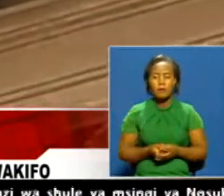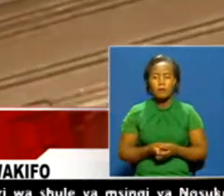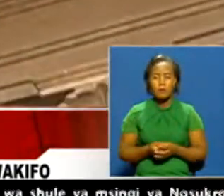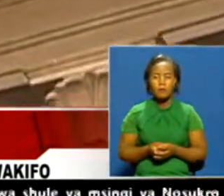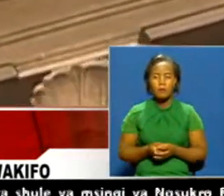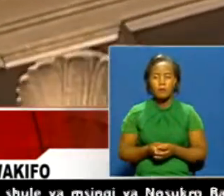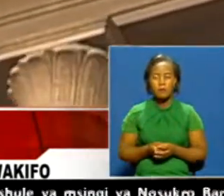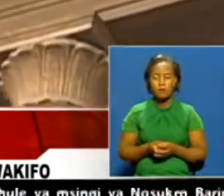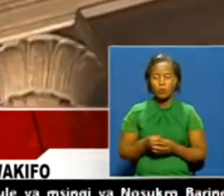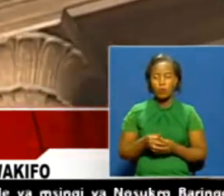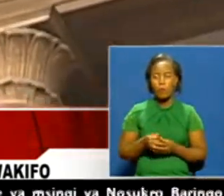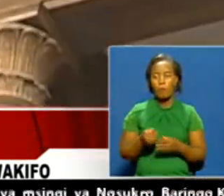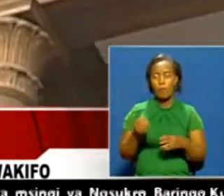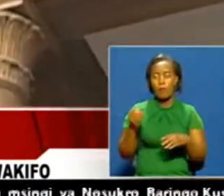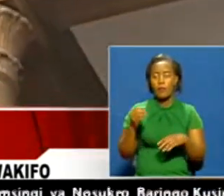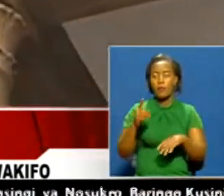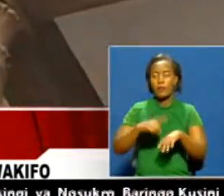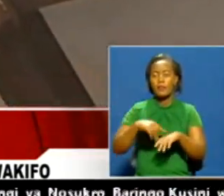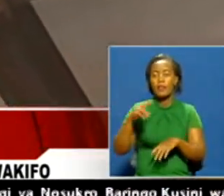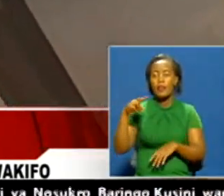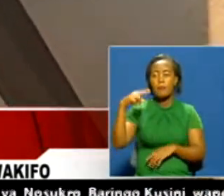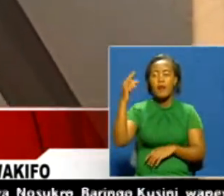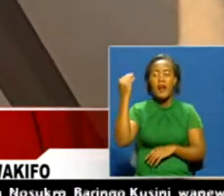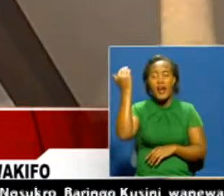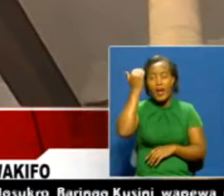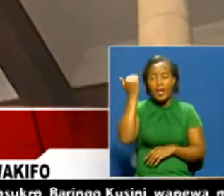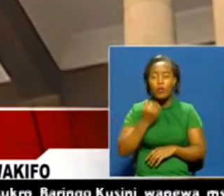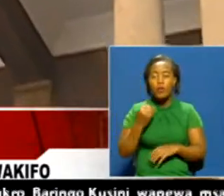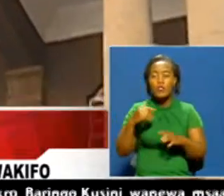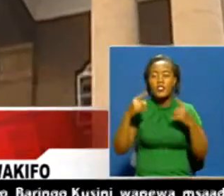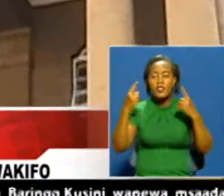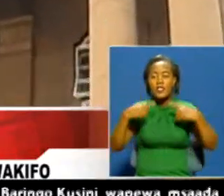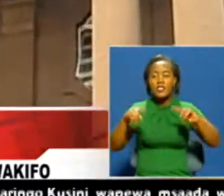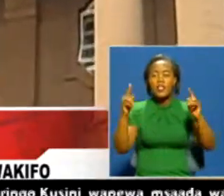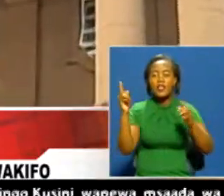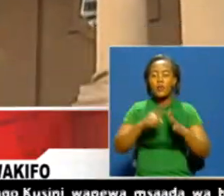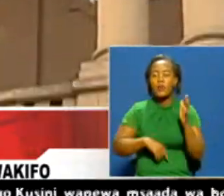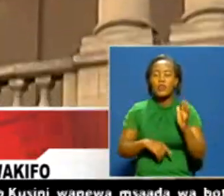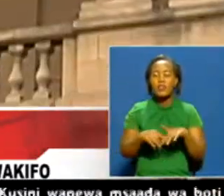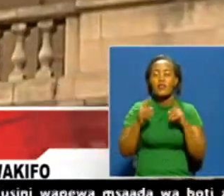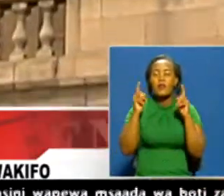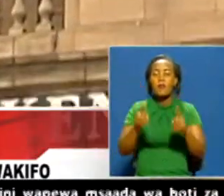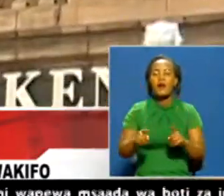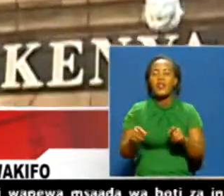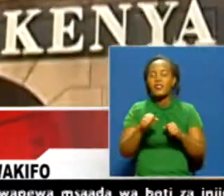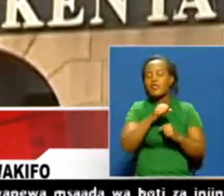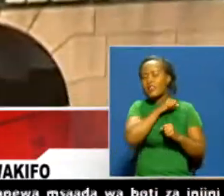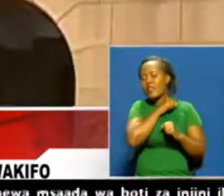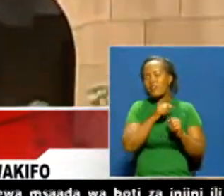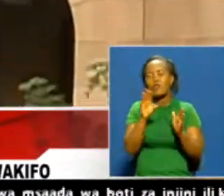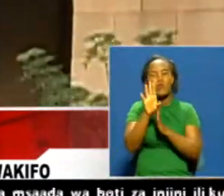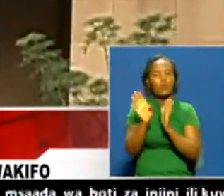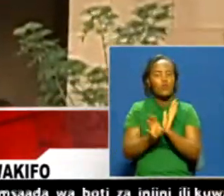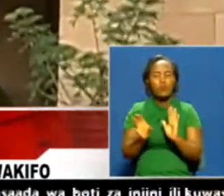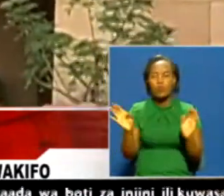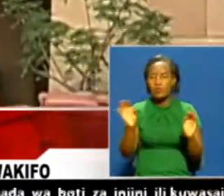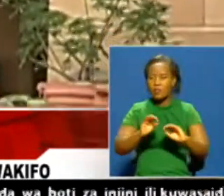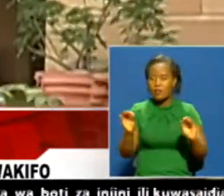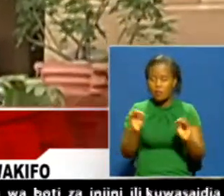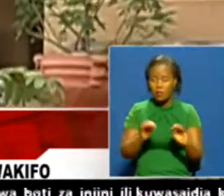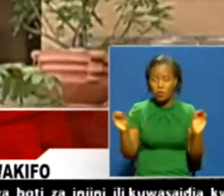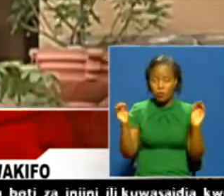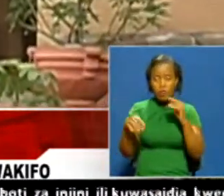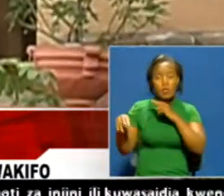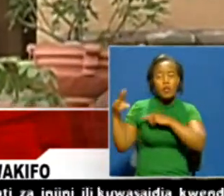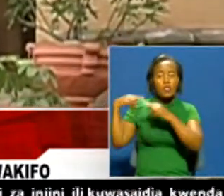Mara tu mahakama ya juu ilipotangaza kwamba hukumu ya lazima ya kifo ni kinyume cha katiba wakati wa uamuzi wake wa kihistoria